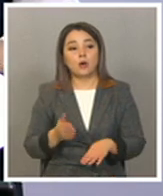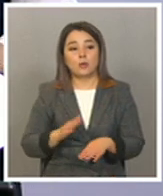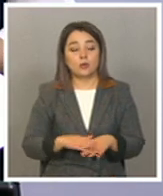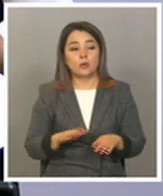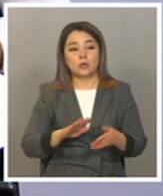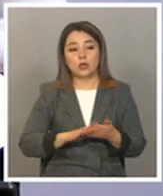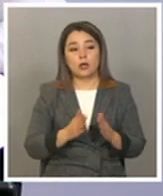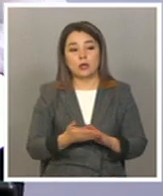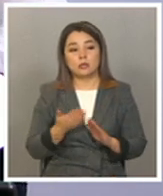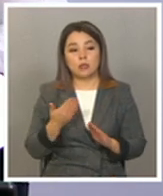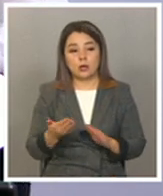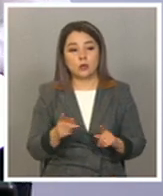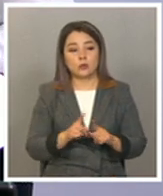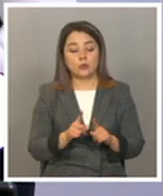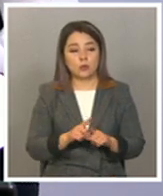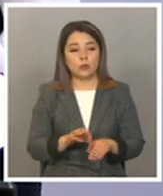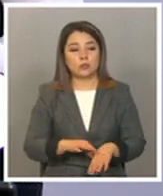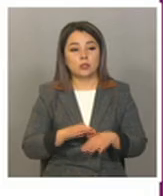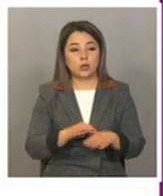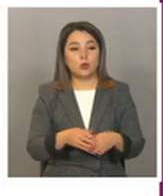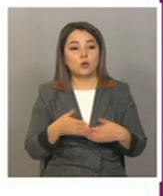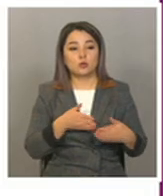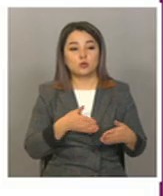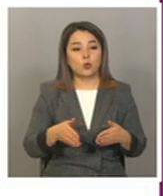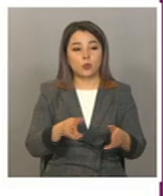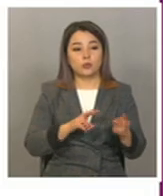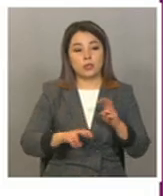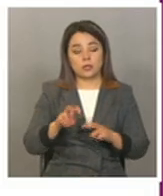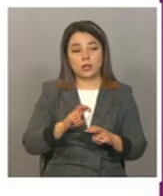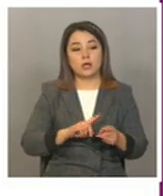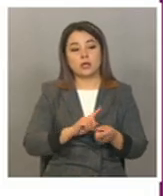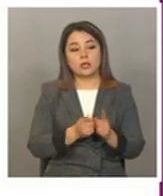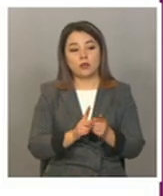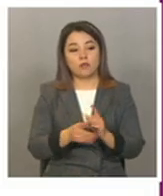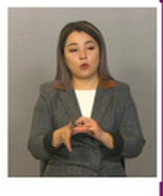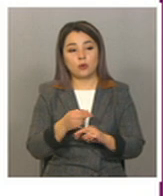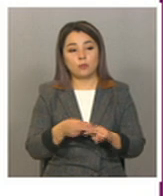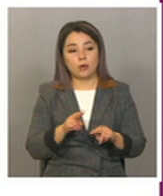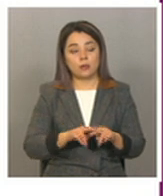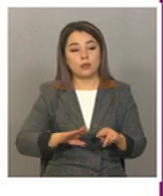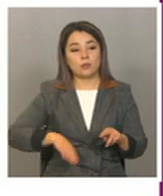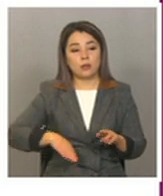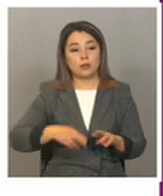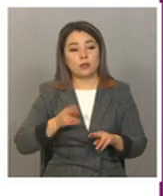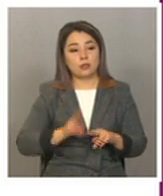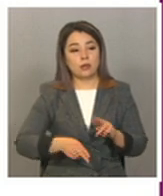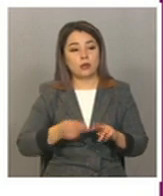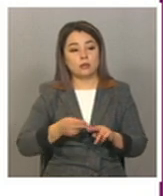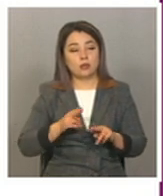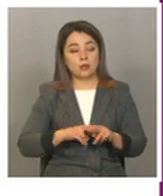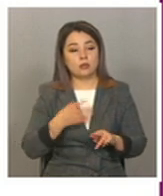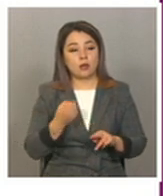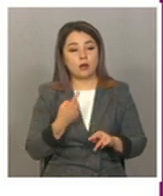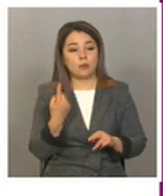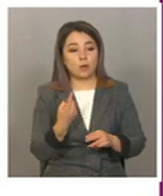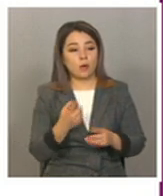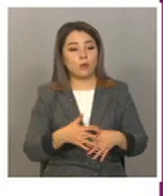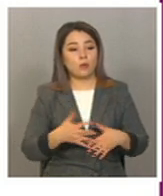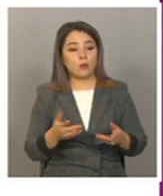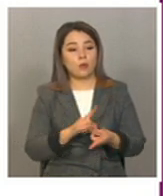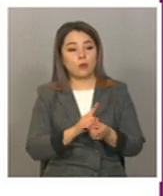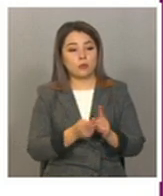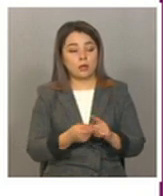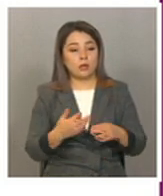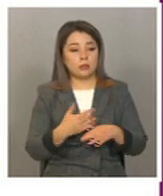жағдайдан шығарудың жолын іздеген реформалардан кейінгі тағы бір үлкен қозғалыс,